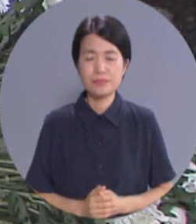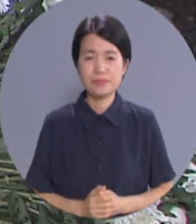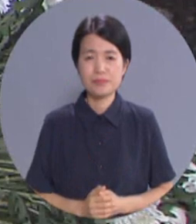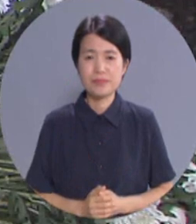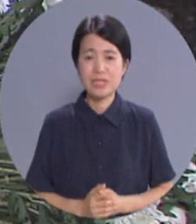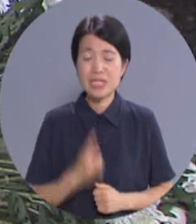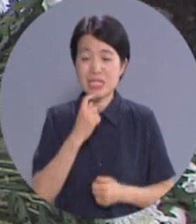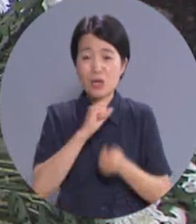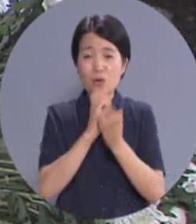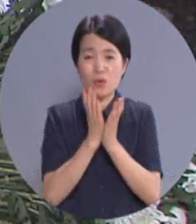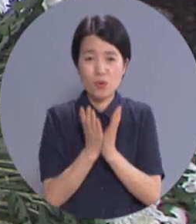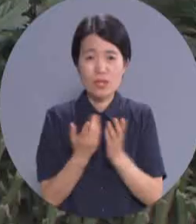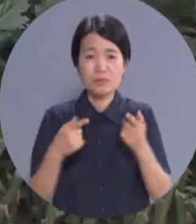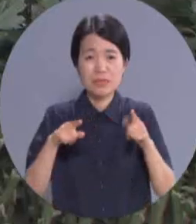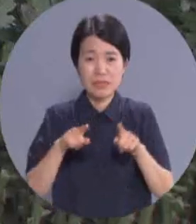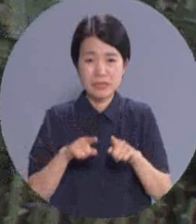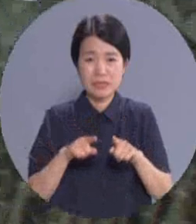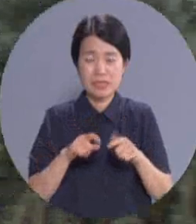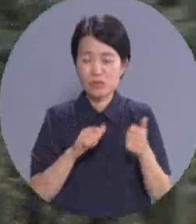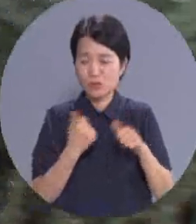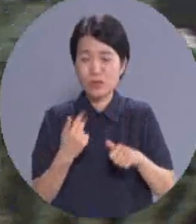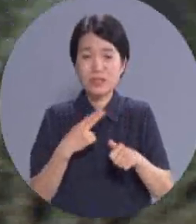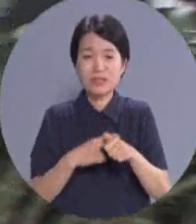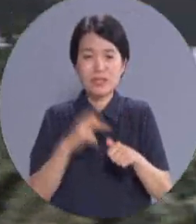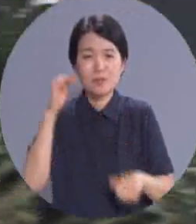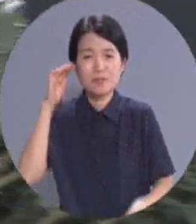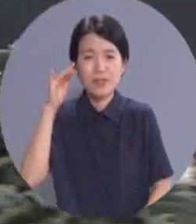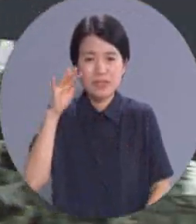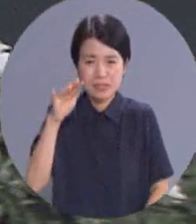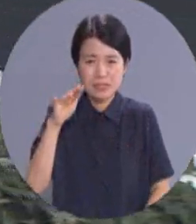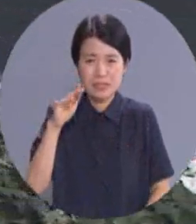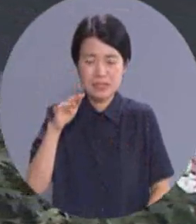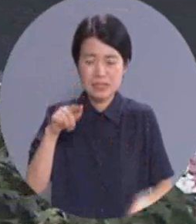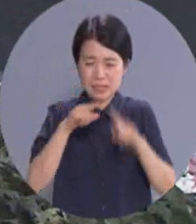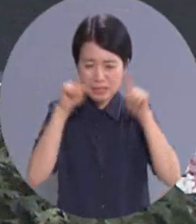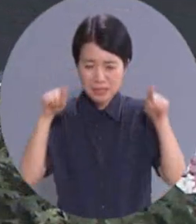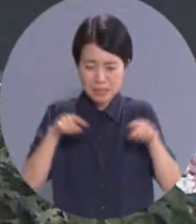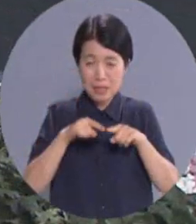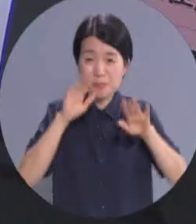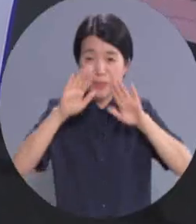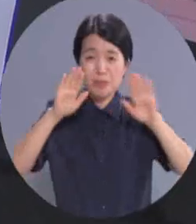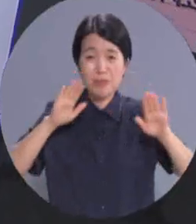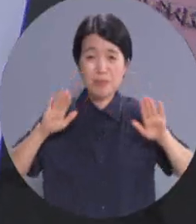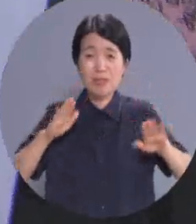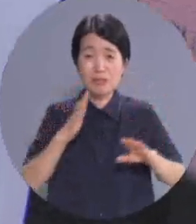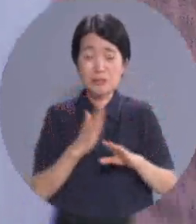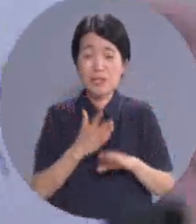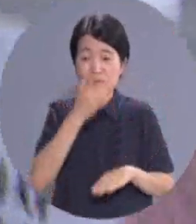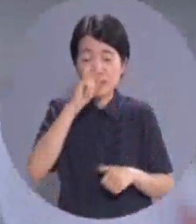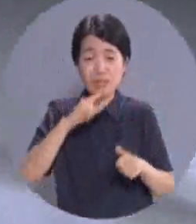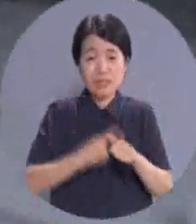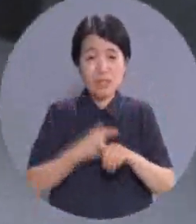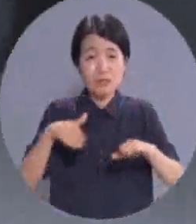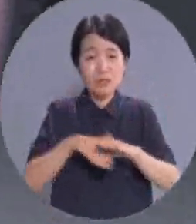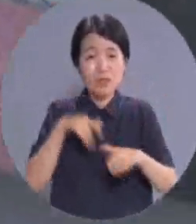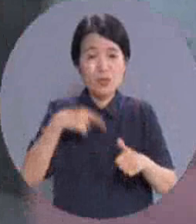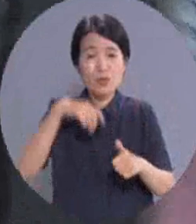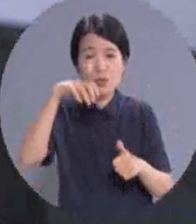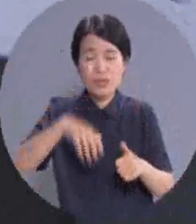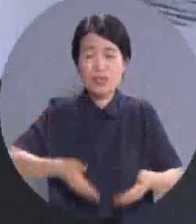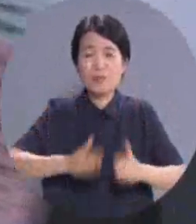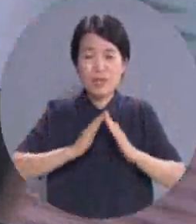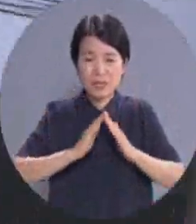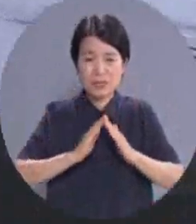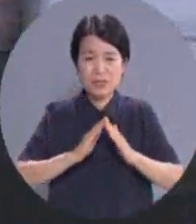하얀 국화꽃과 함께 숨진 선생님의 애도하는 포스트잇이 붙어 있습니다 순천만 생태문화교육원에